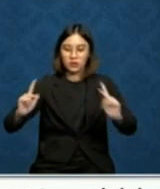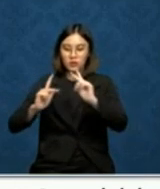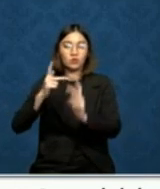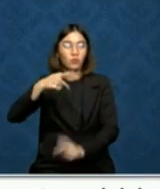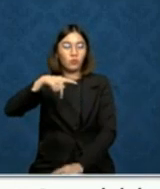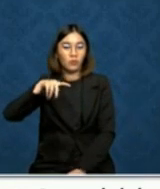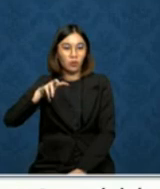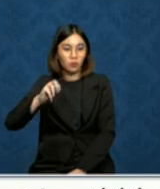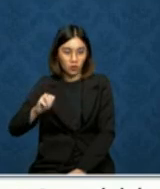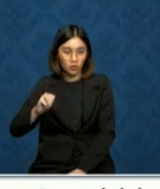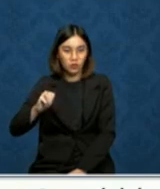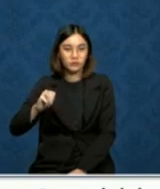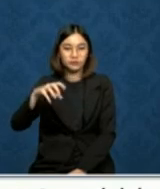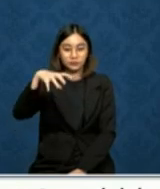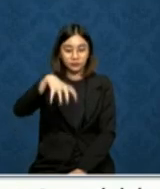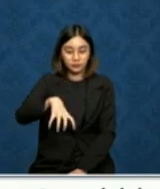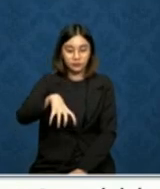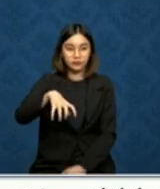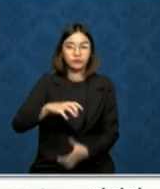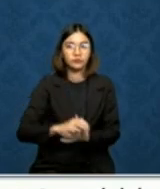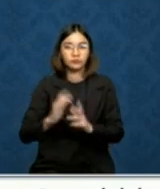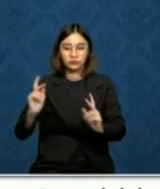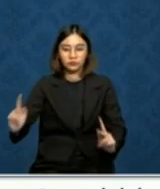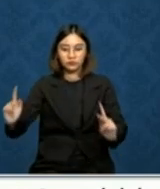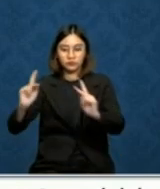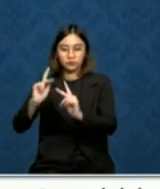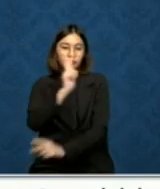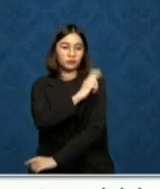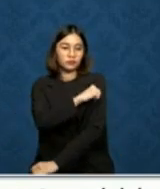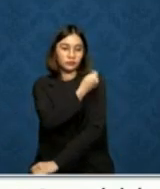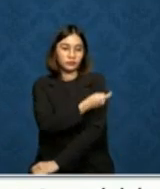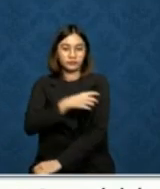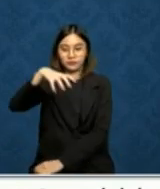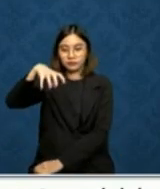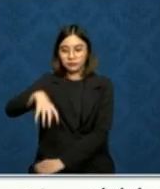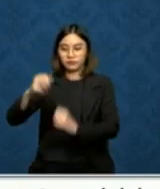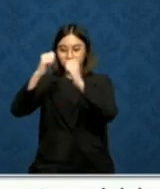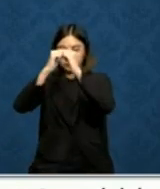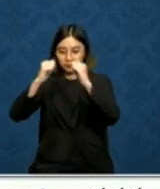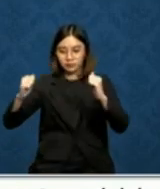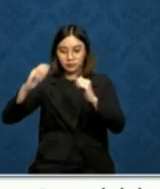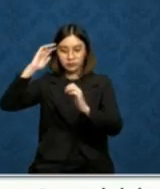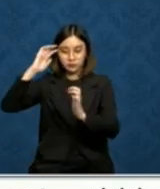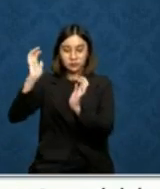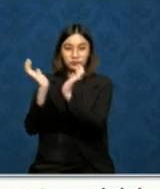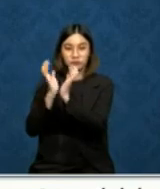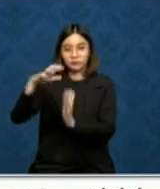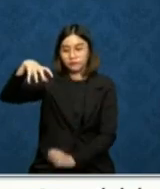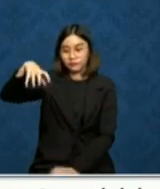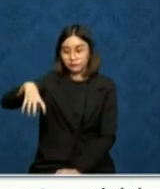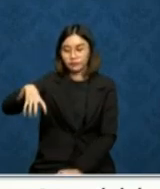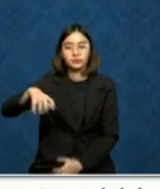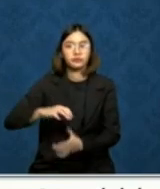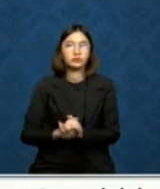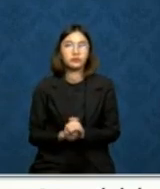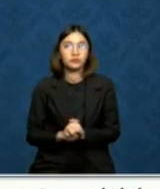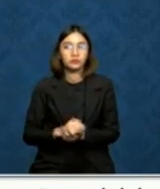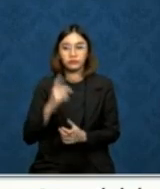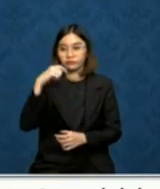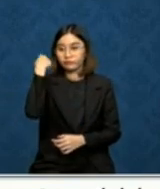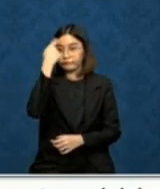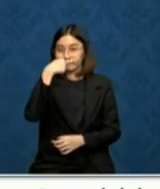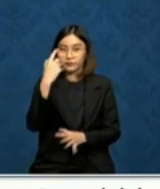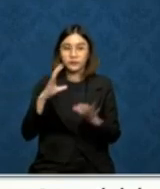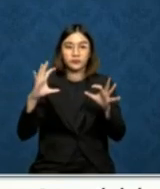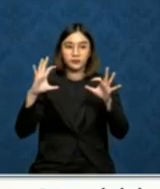สังคมและความมั่นคงของมนุษย์กระทรวงสาธารณสุขสำนักงานตำรวจแห่งชาติแม้กระทั่งผู้มีส่วน